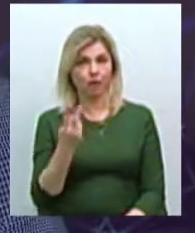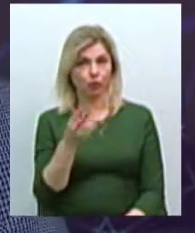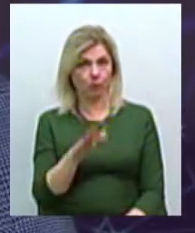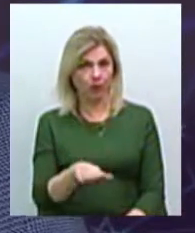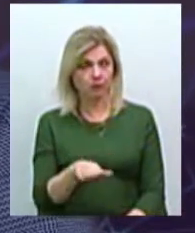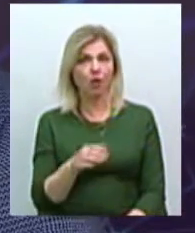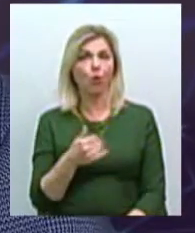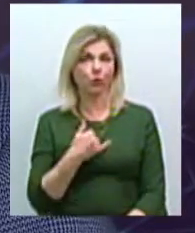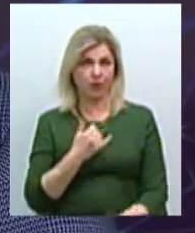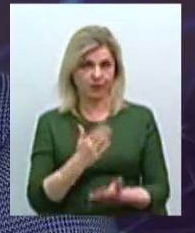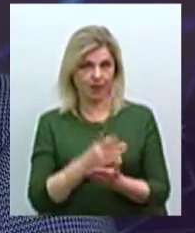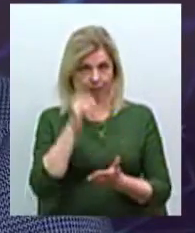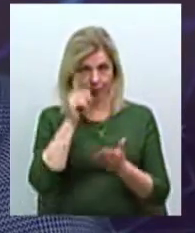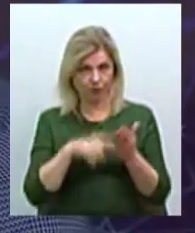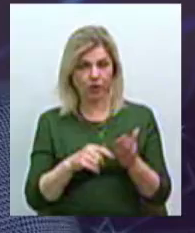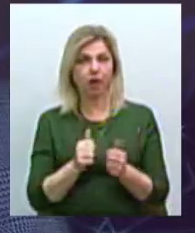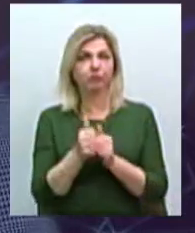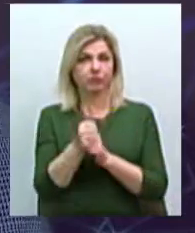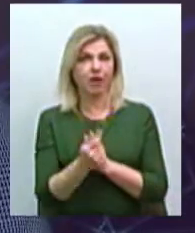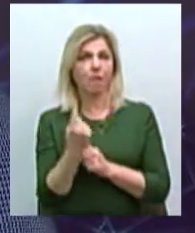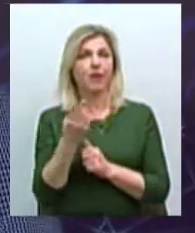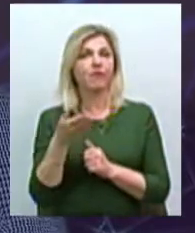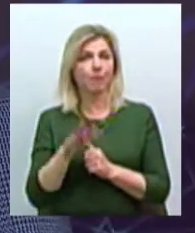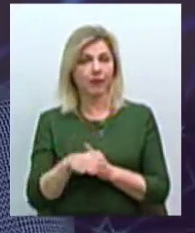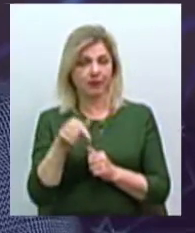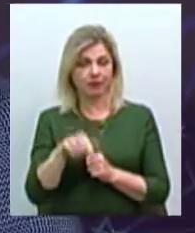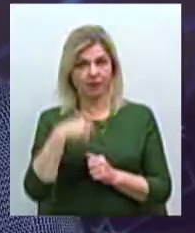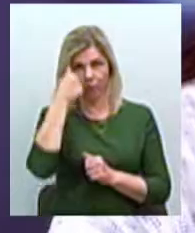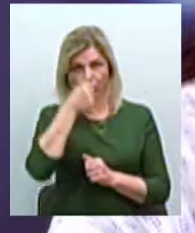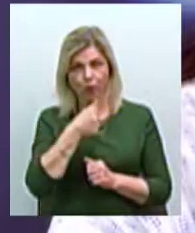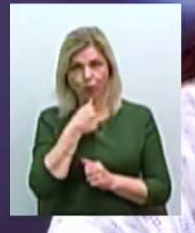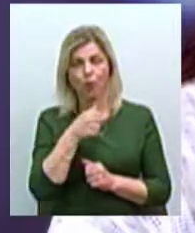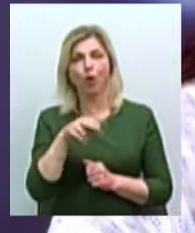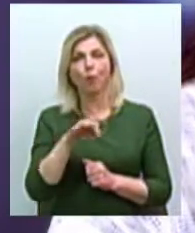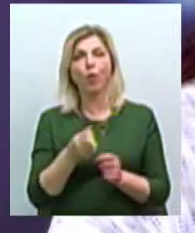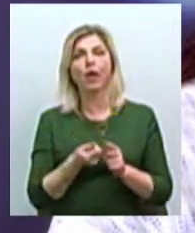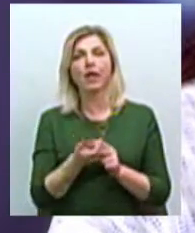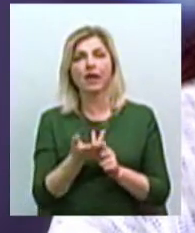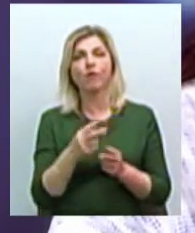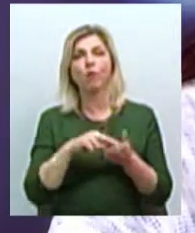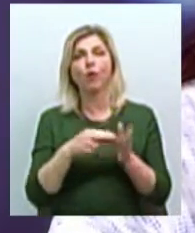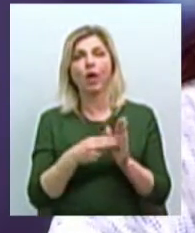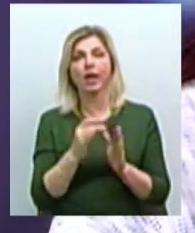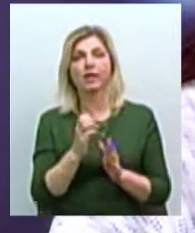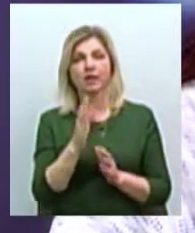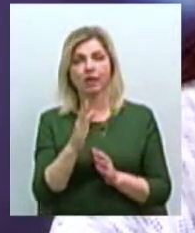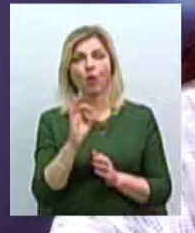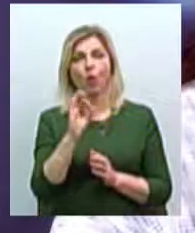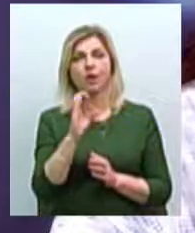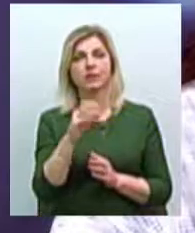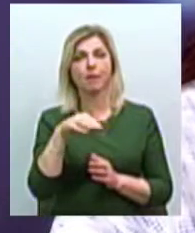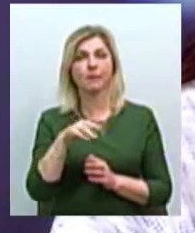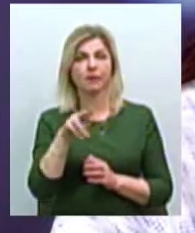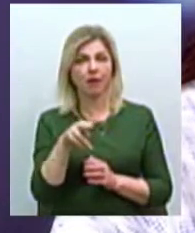мене є ще надія, що ми вирвемося і на 1-шу позицію з цього року. По кількості проєктів і ОСМД, залучених в